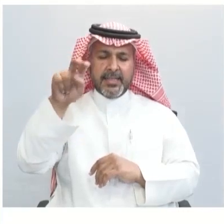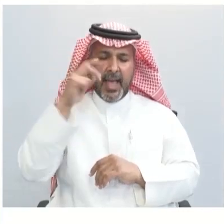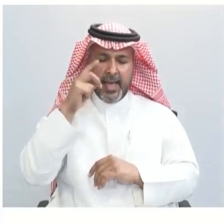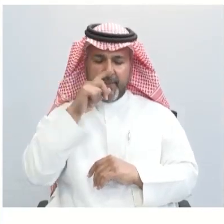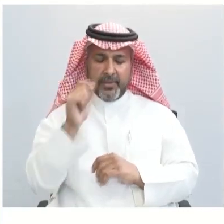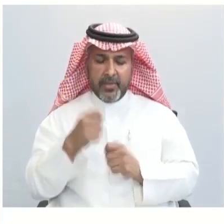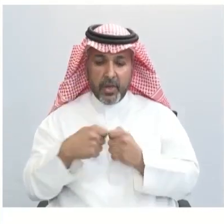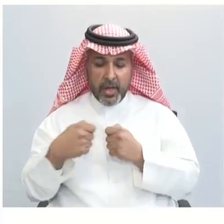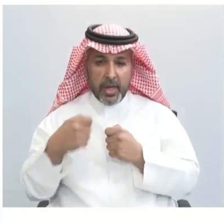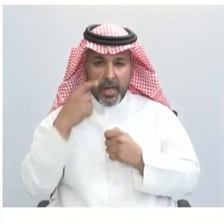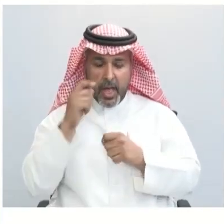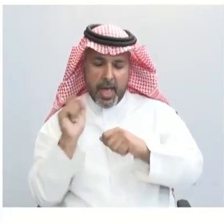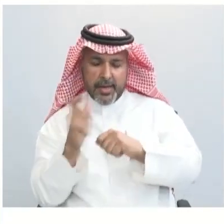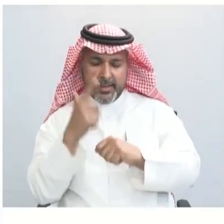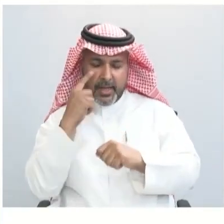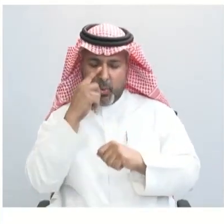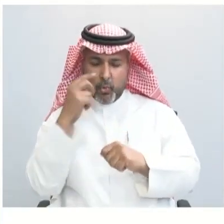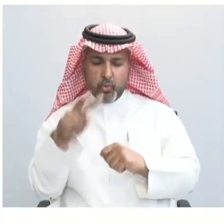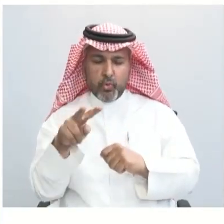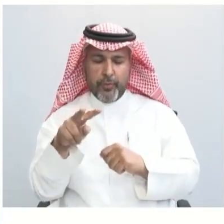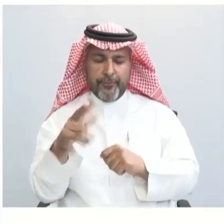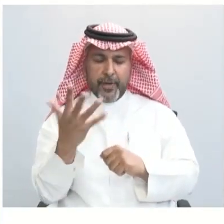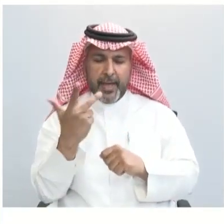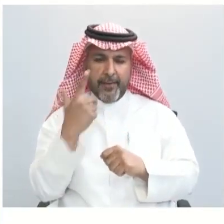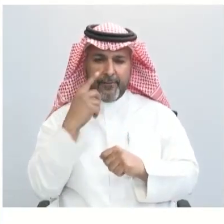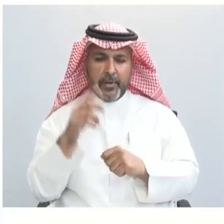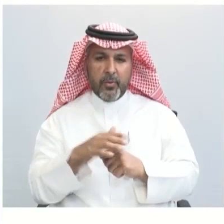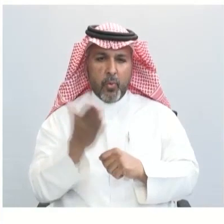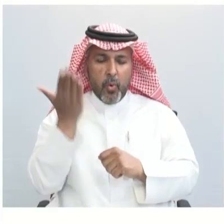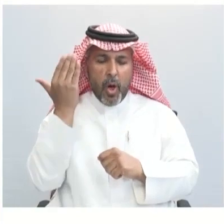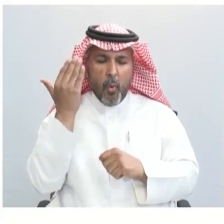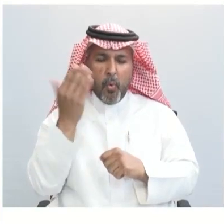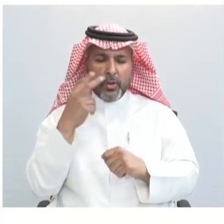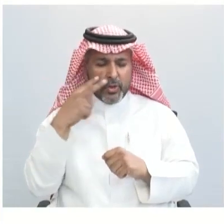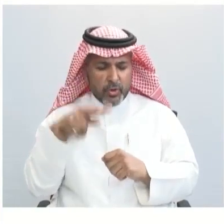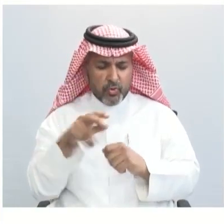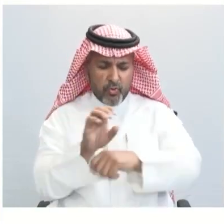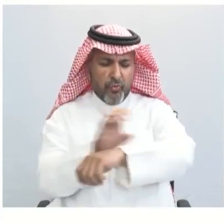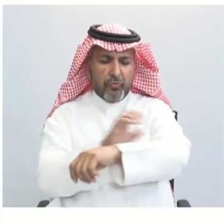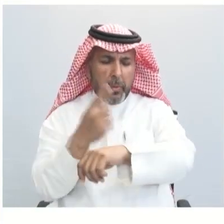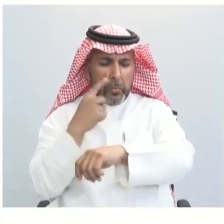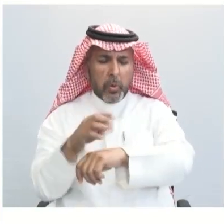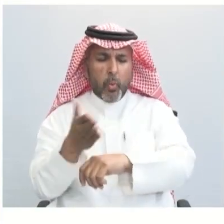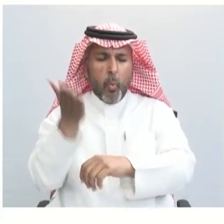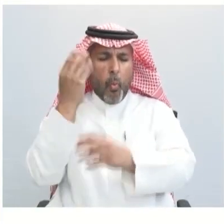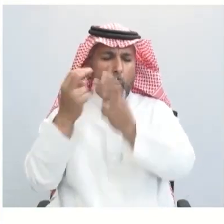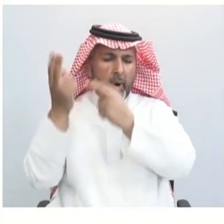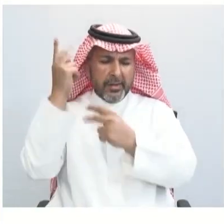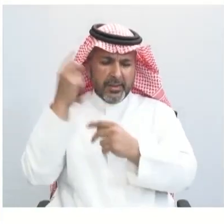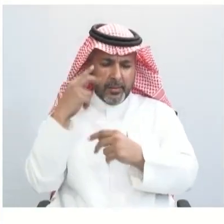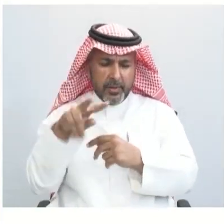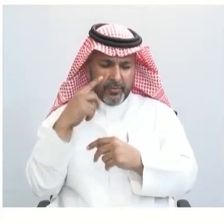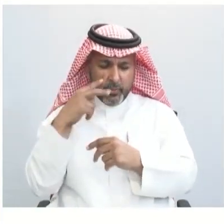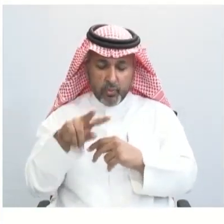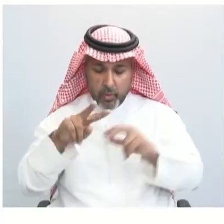الاتصال بالعملاء والمشتركين الذين لم يكونوا نشطين مؤخرا، ويكون البريد الإلكتروني للتذكير أو يطلب